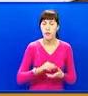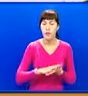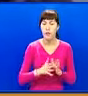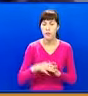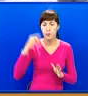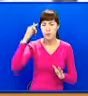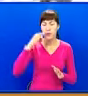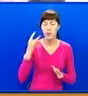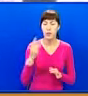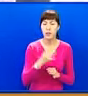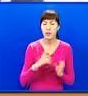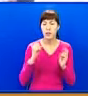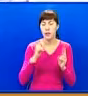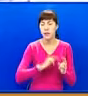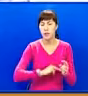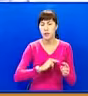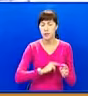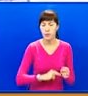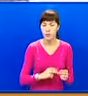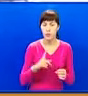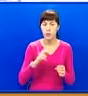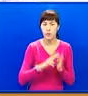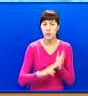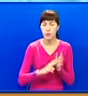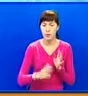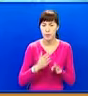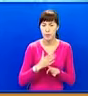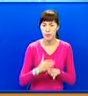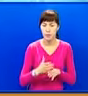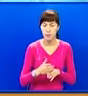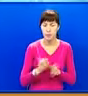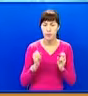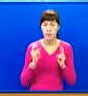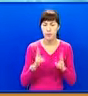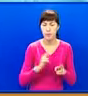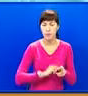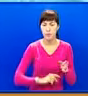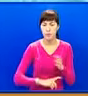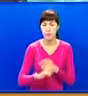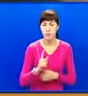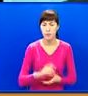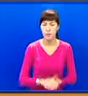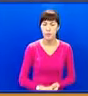бойынша Қазақстан Республикасы қылмыстық кодексі 188-ші бабымен қылмыстық іс қозғалды.